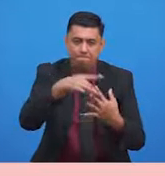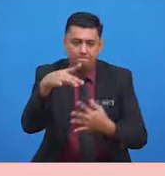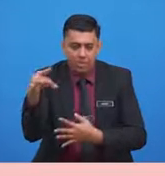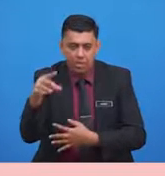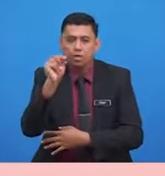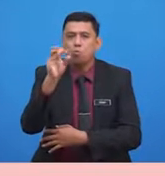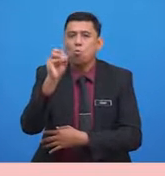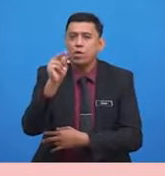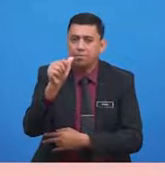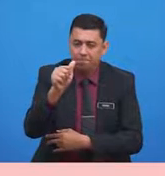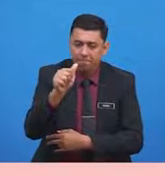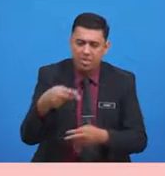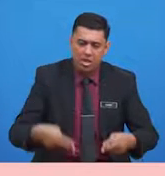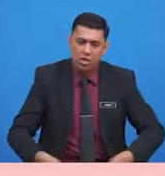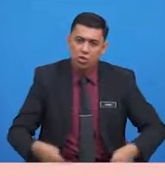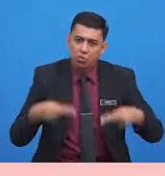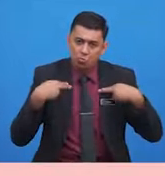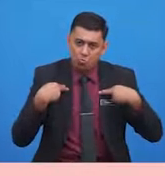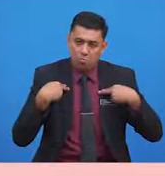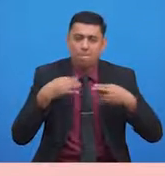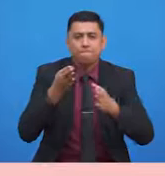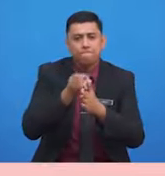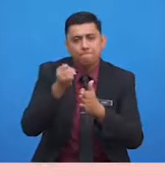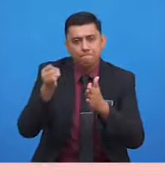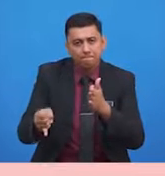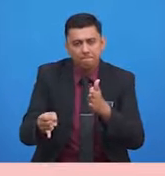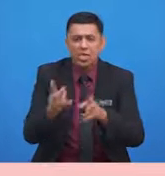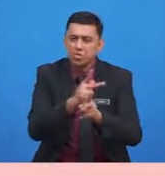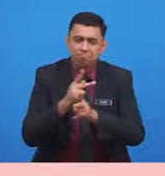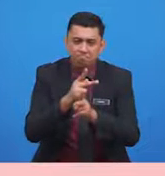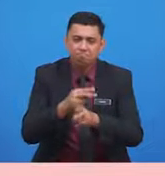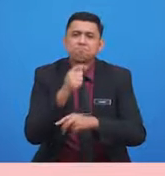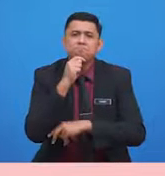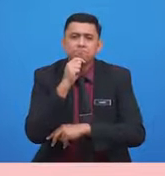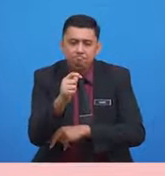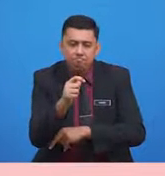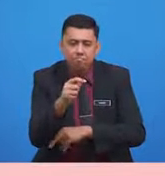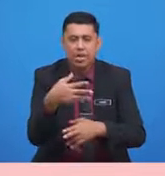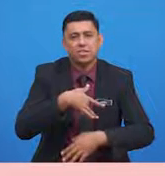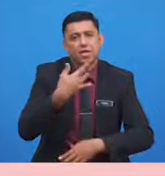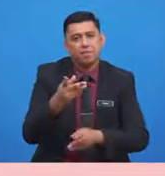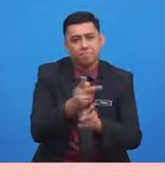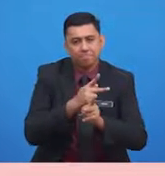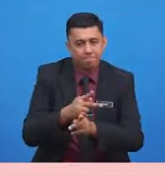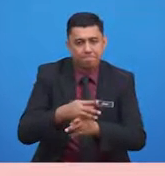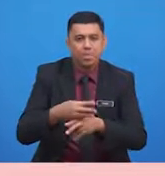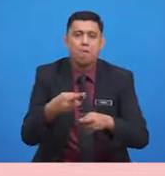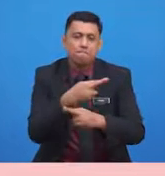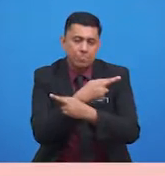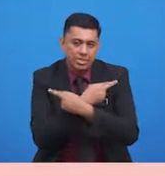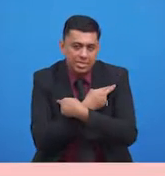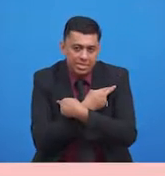sinona. Hidup berjiran jaga pertuturan, perasaan dijaga mesra